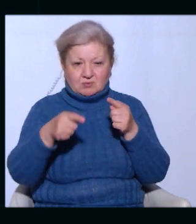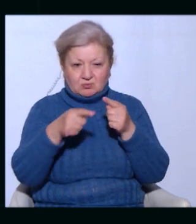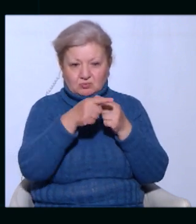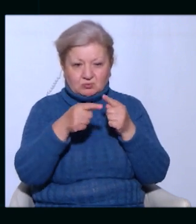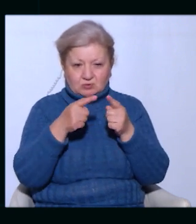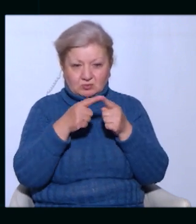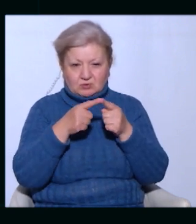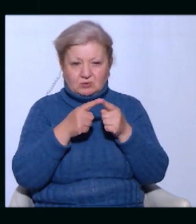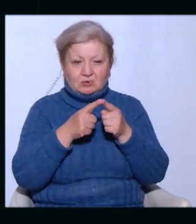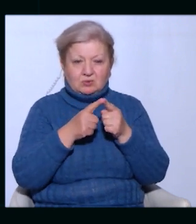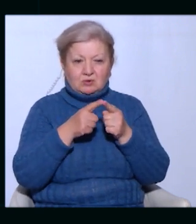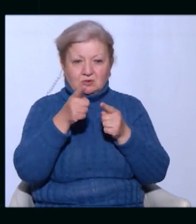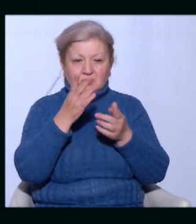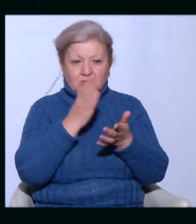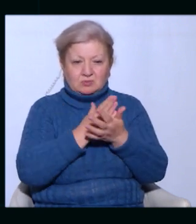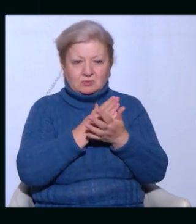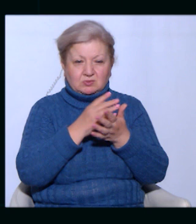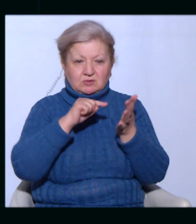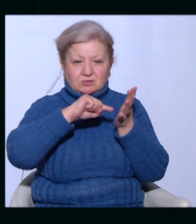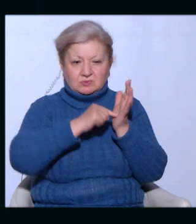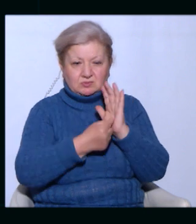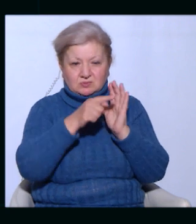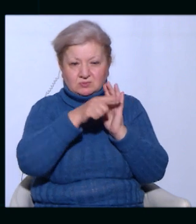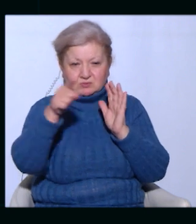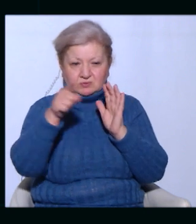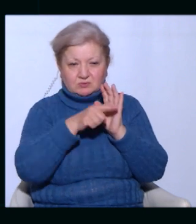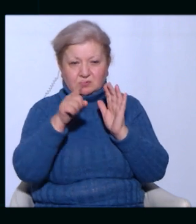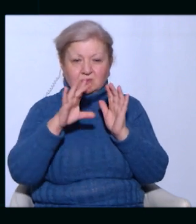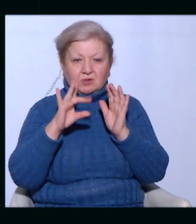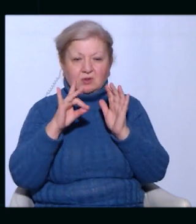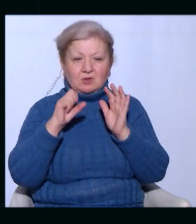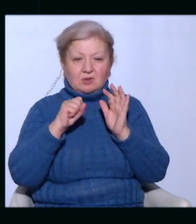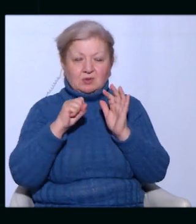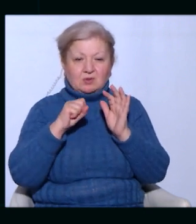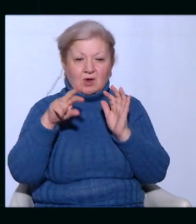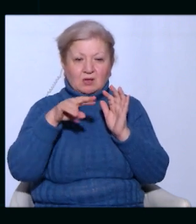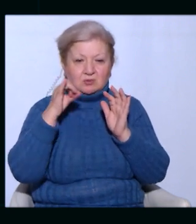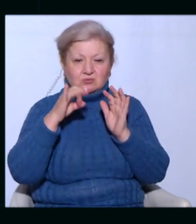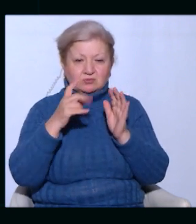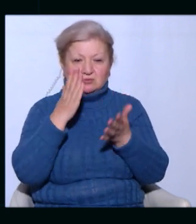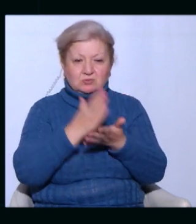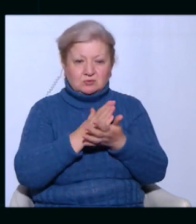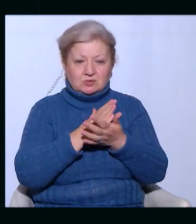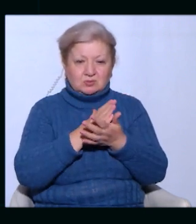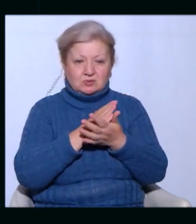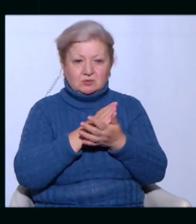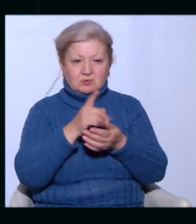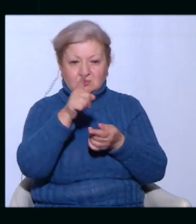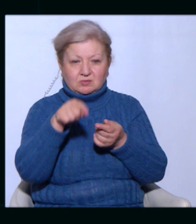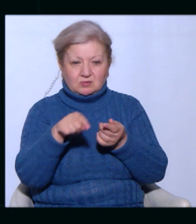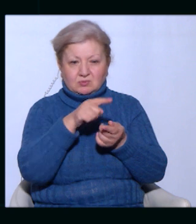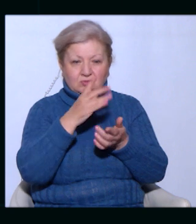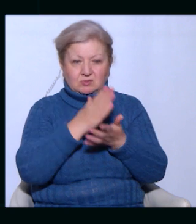სამკუთხედი. ეს არის წრეწირის რადიუსი და ამავდროულად ამ სამკუთხედის ჰიპოტენუზას წარმოადგენს. ერთეულოვანი